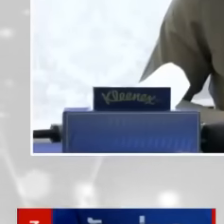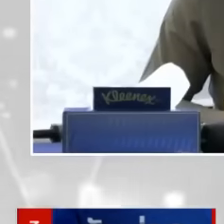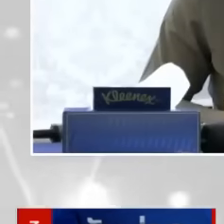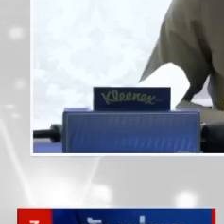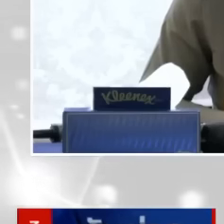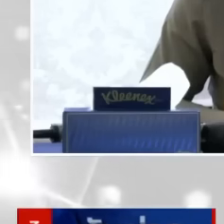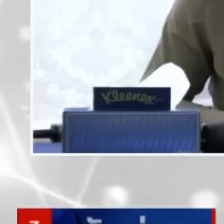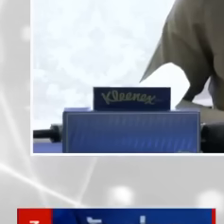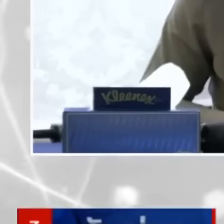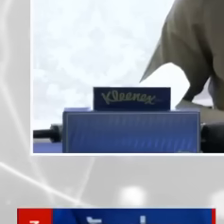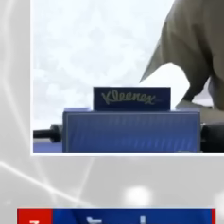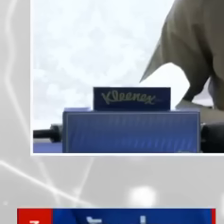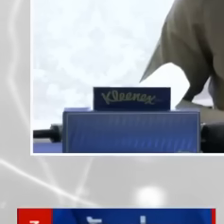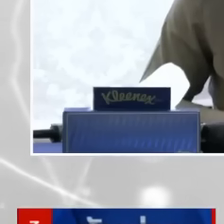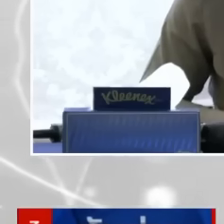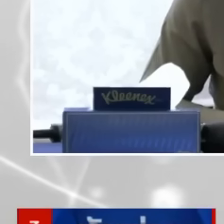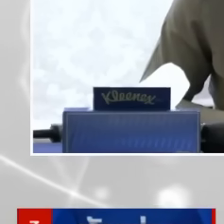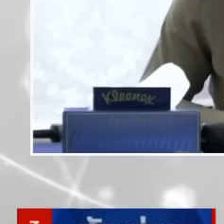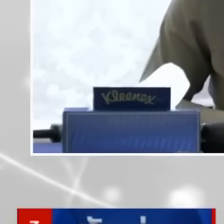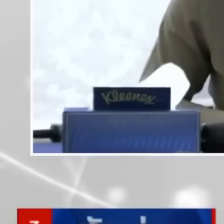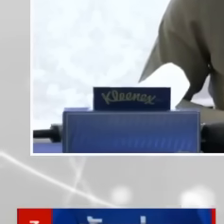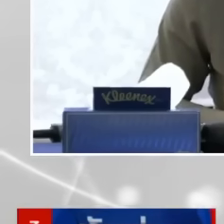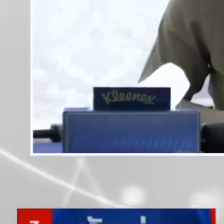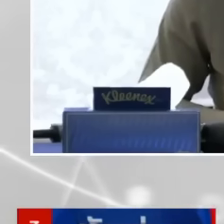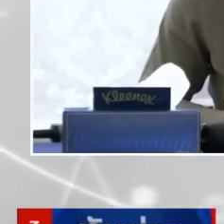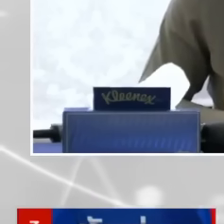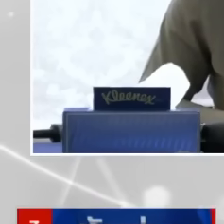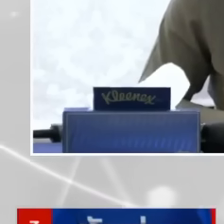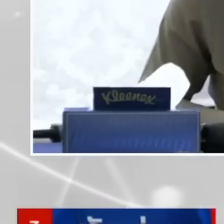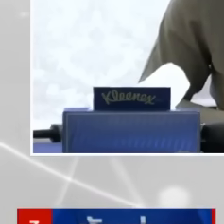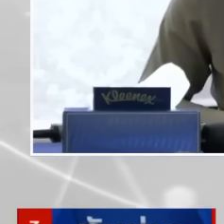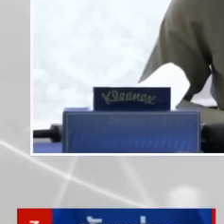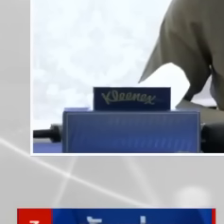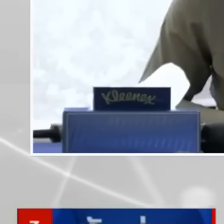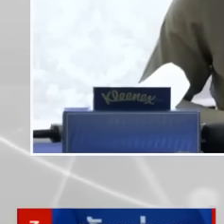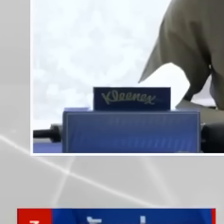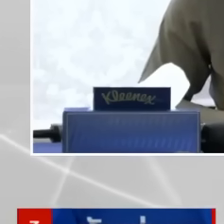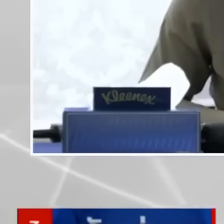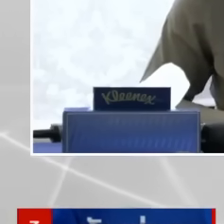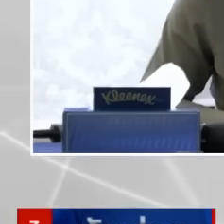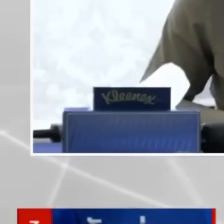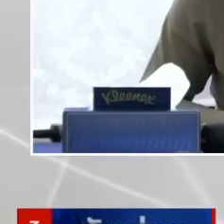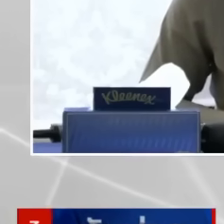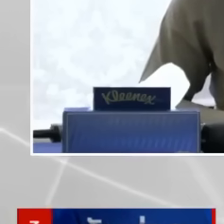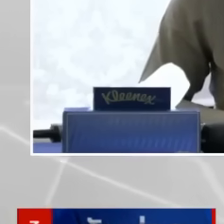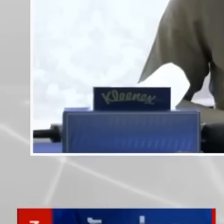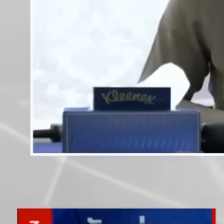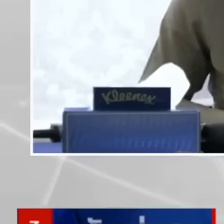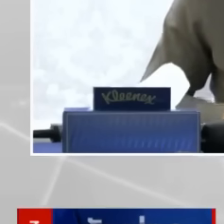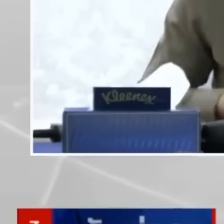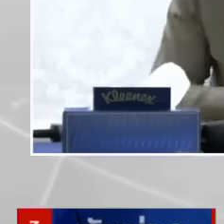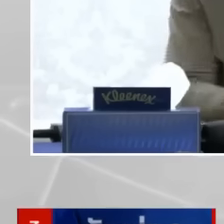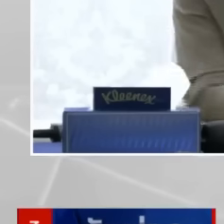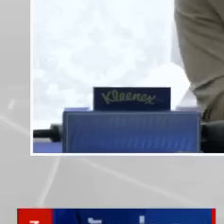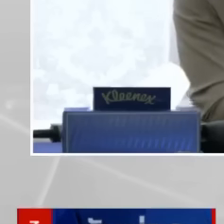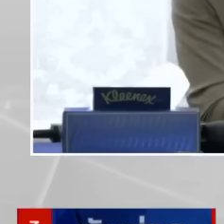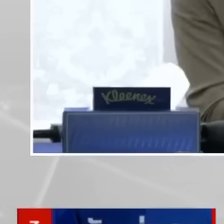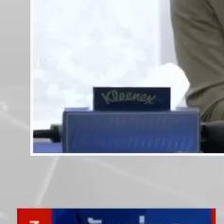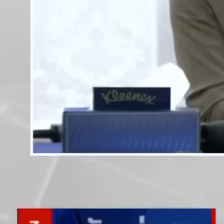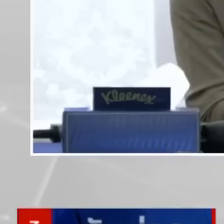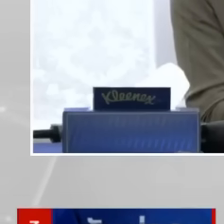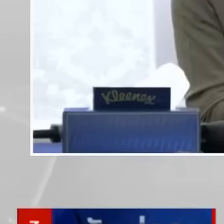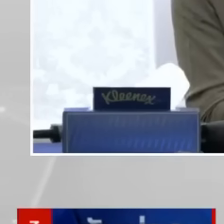คะ13ตัวเนี่ยกู้ได้ 100% ทีนี้มันก็เหลืออีก2ตัวไปๆมาปรากฏว่าตัวนึงนะคะ มัน